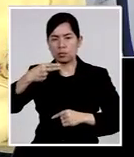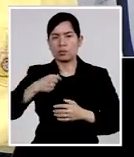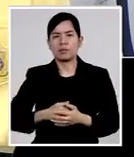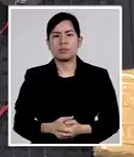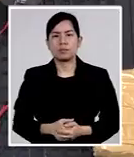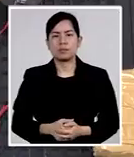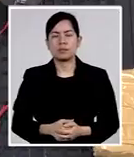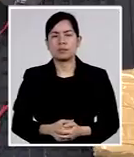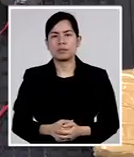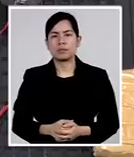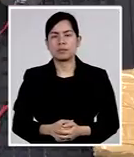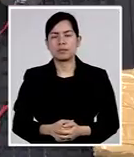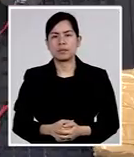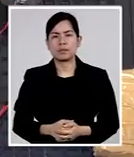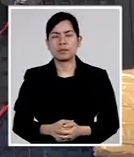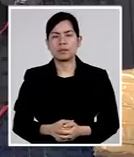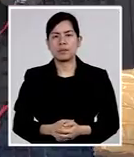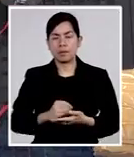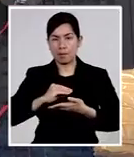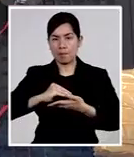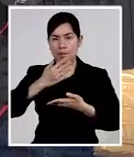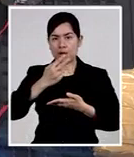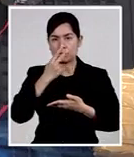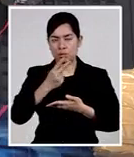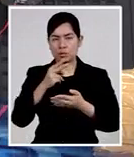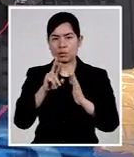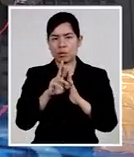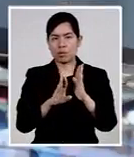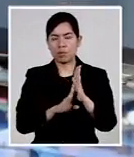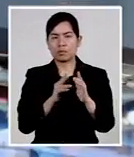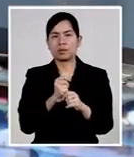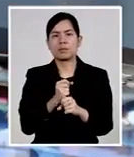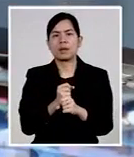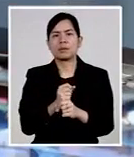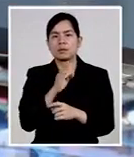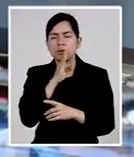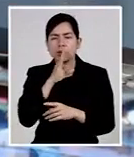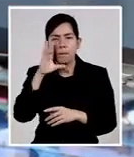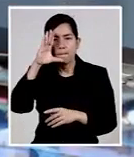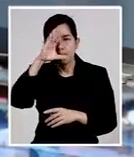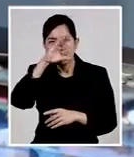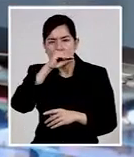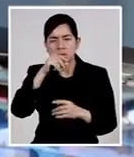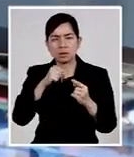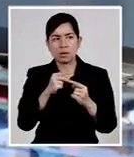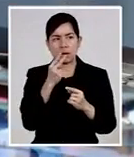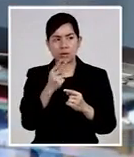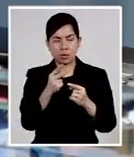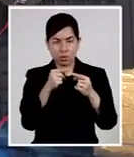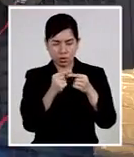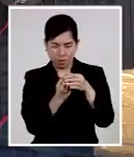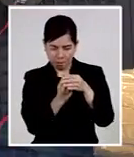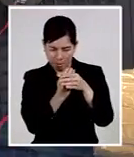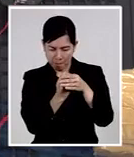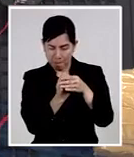นะฮะเปิดปุ๊บระบบขึ้นมาเปิดใช้งานนะครับเวลาทำมืดปั๊บนะฮะผมบังชึกหลอดไฟ